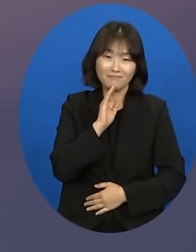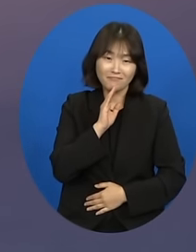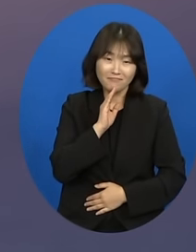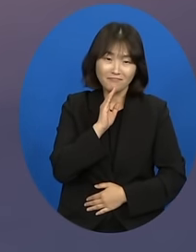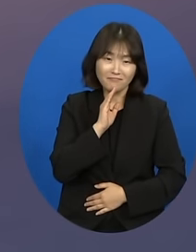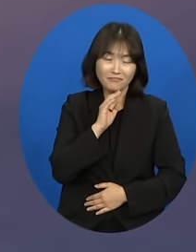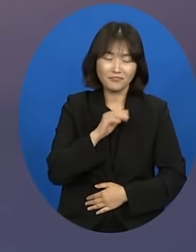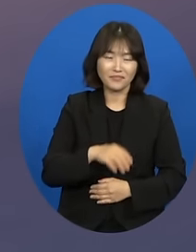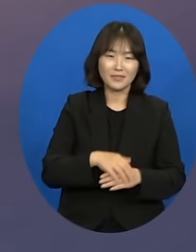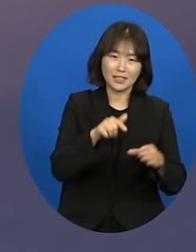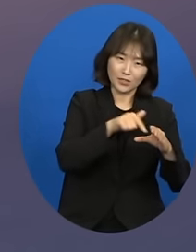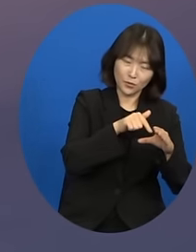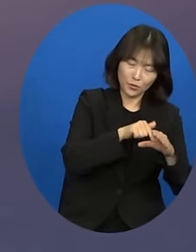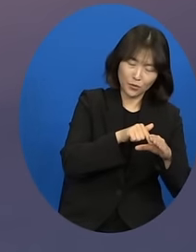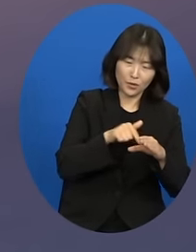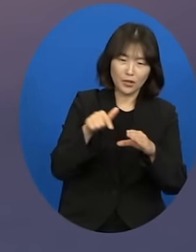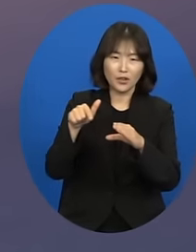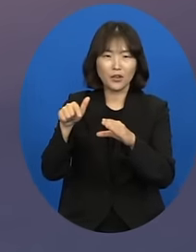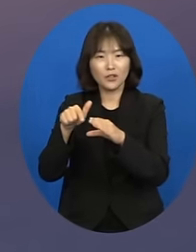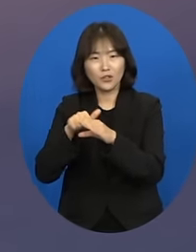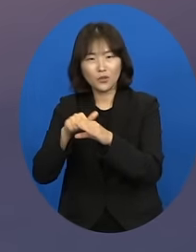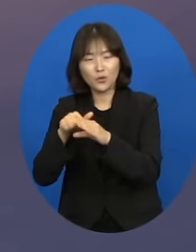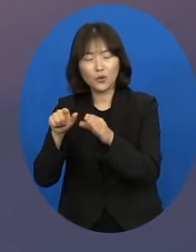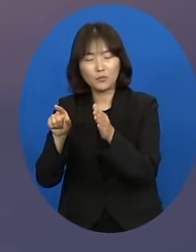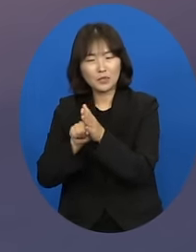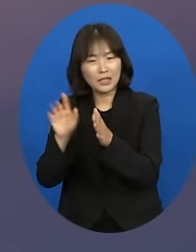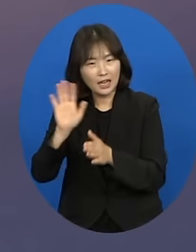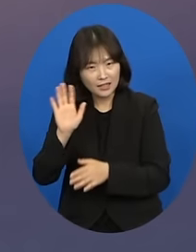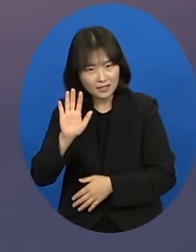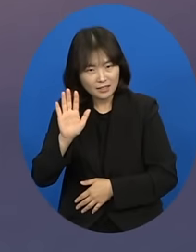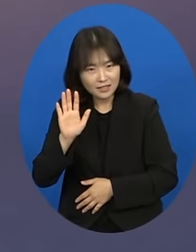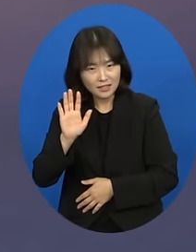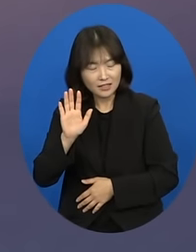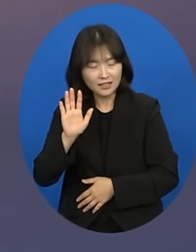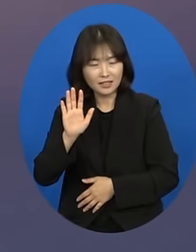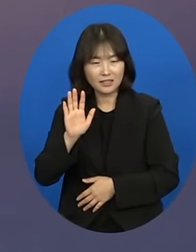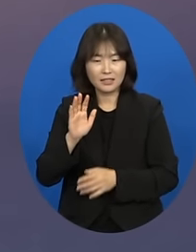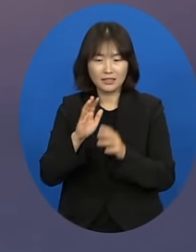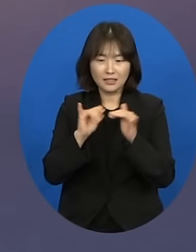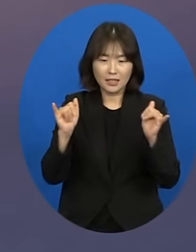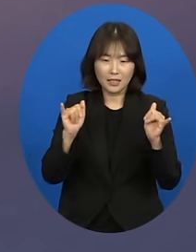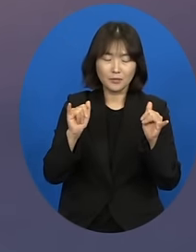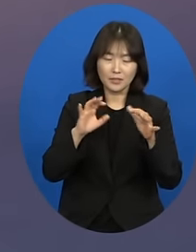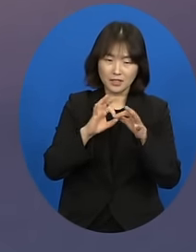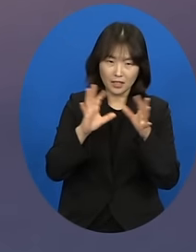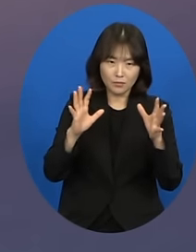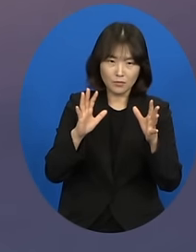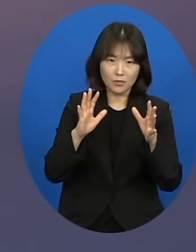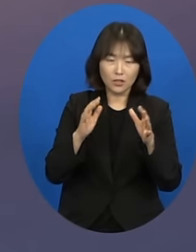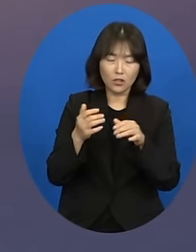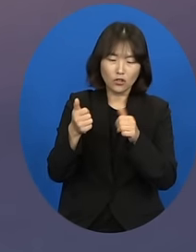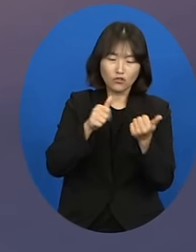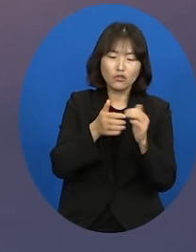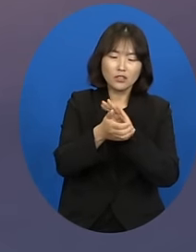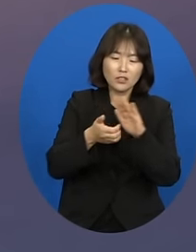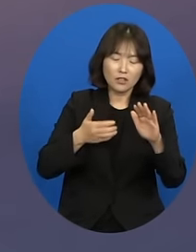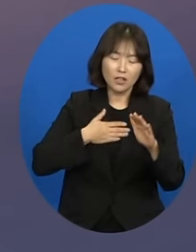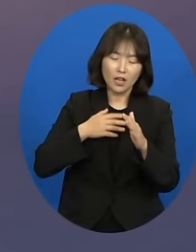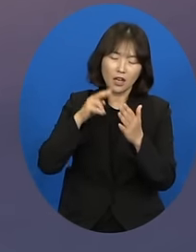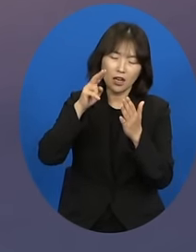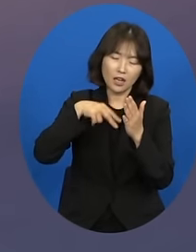크리스찬이든 비크리스찬이든 죽기 전에 나에게 읽어주면 좋겠다라고 생각하는 넘버원이 시편